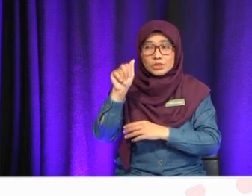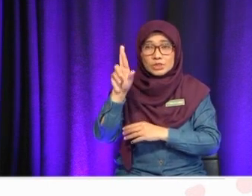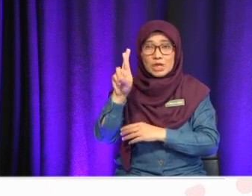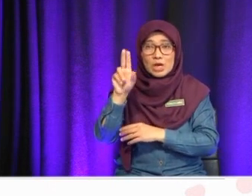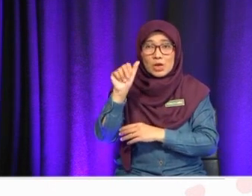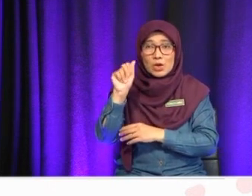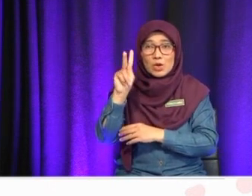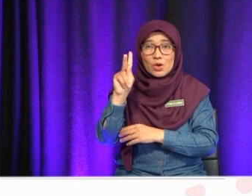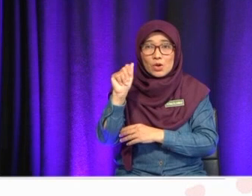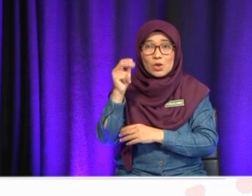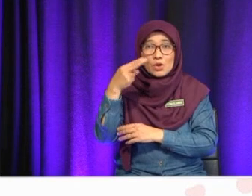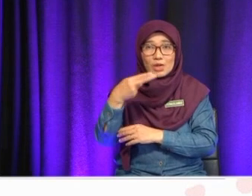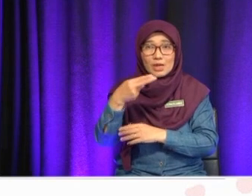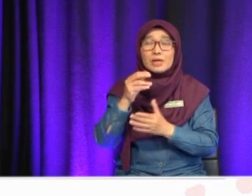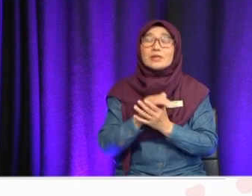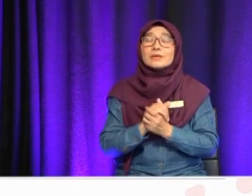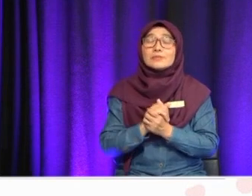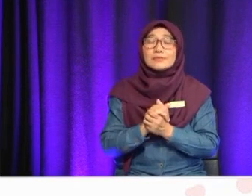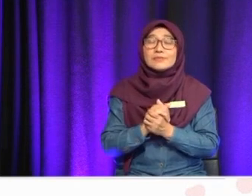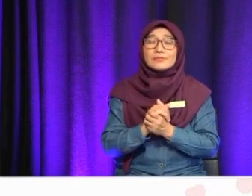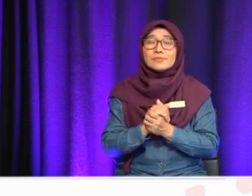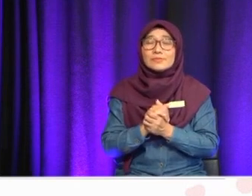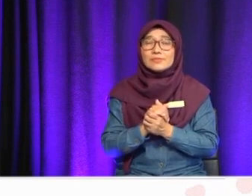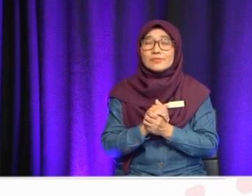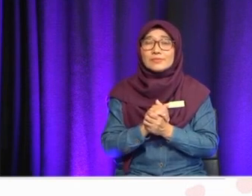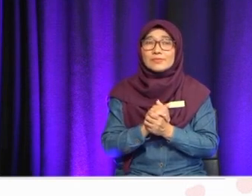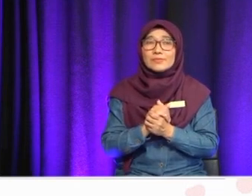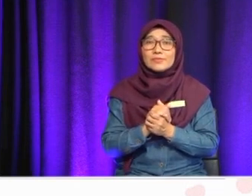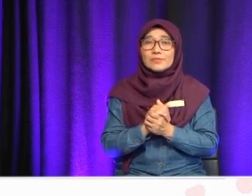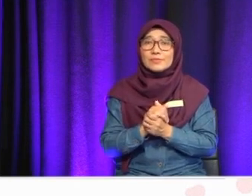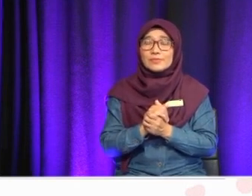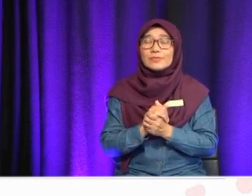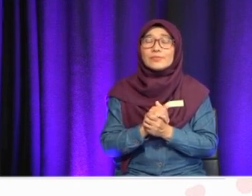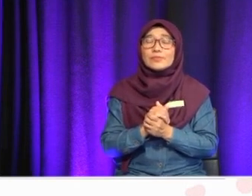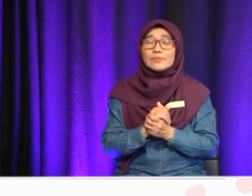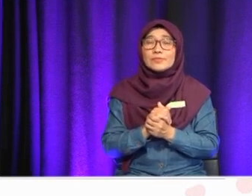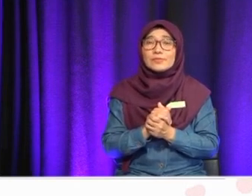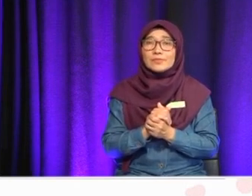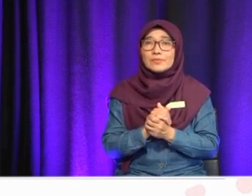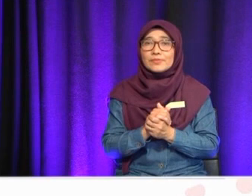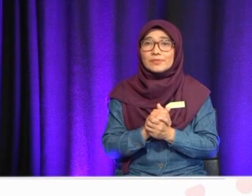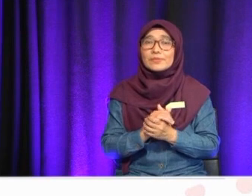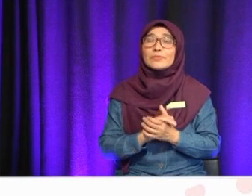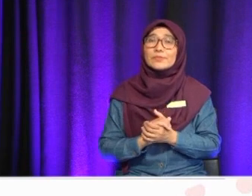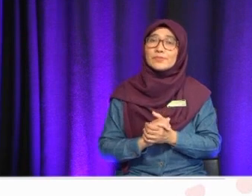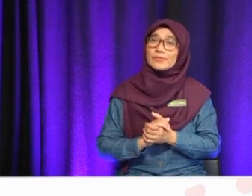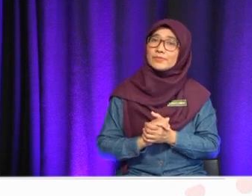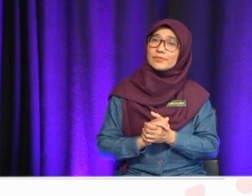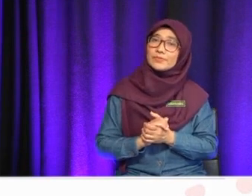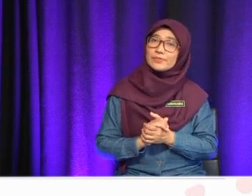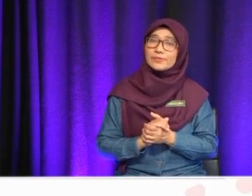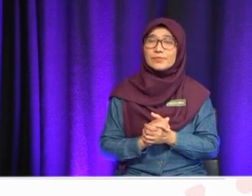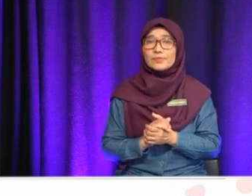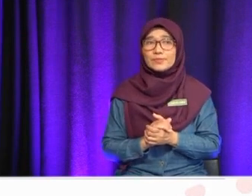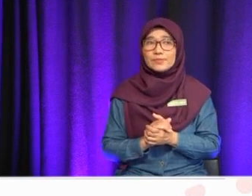dua orang atau lebih untuk berkongsi kosong dalam sesuatu kegiatan ekonomi dan berkongsi dalam